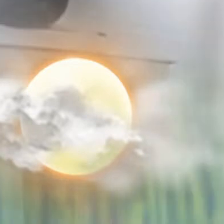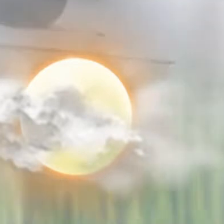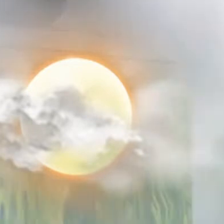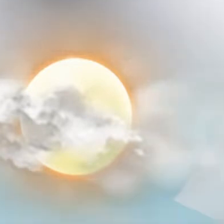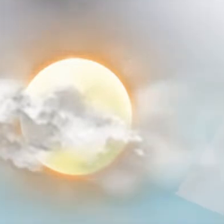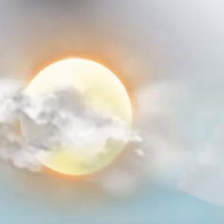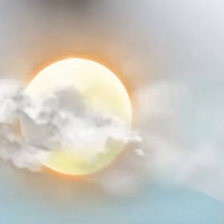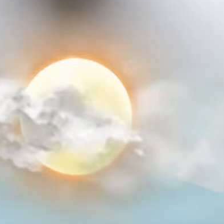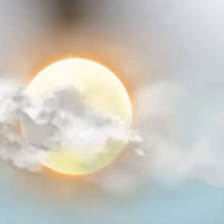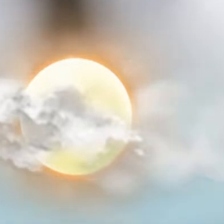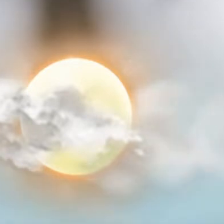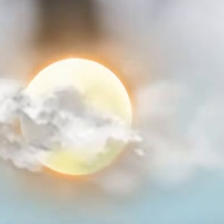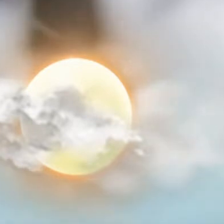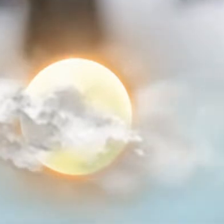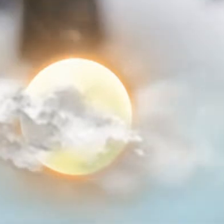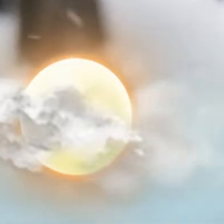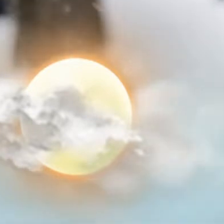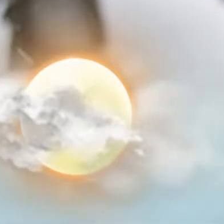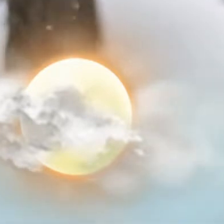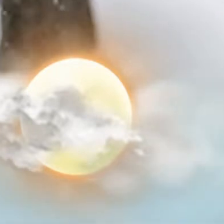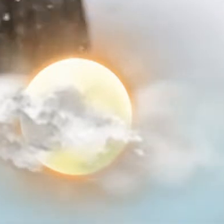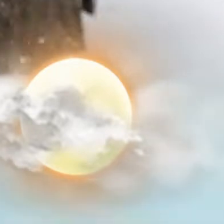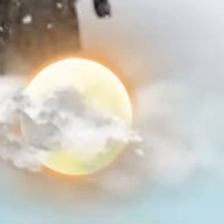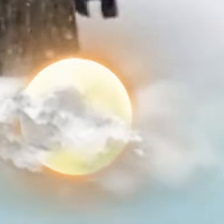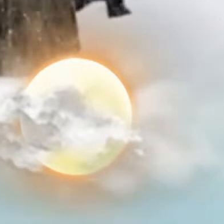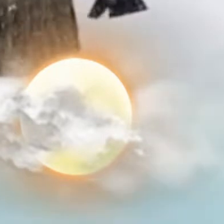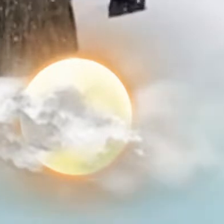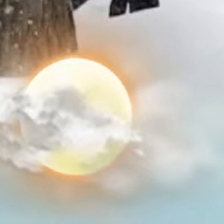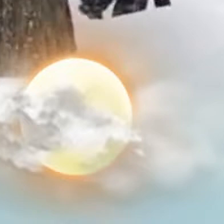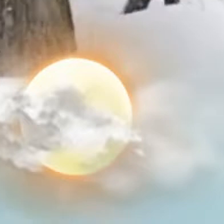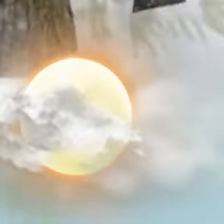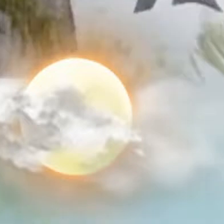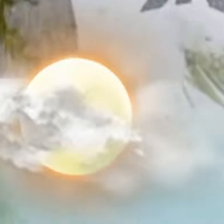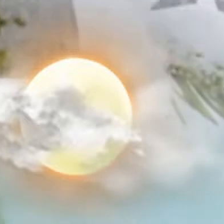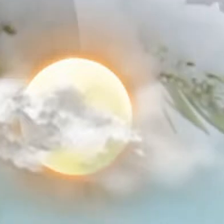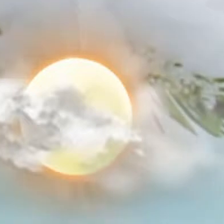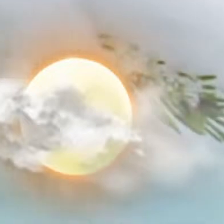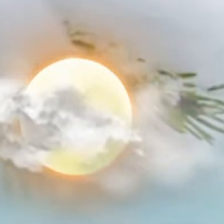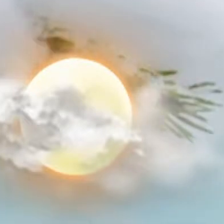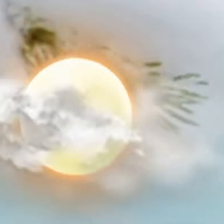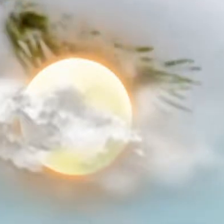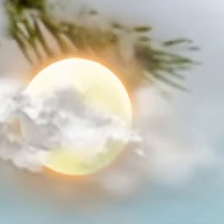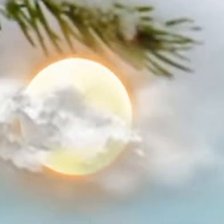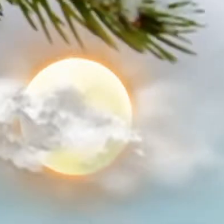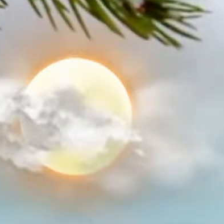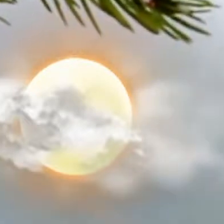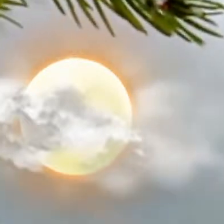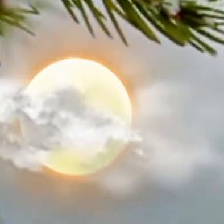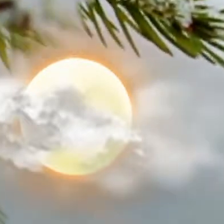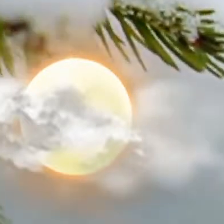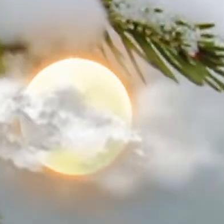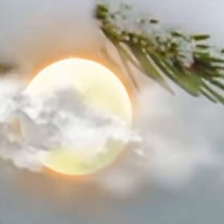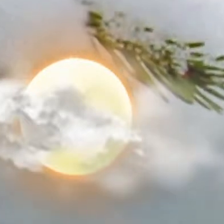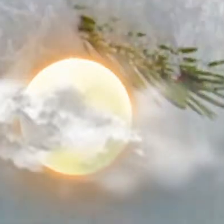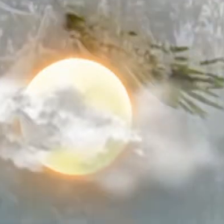Вільготність повітря каля 90% раніцей, 52% днем і 64% вечером. З уліком